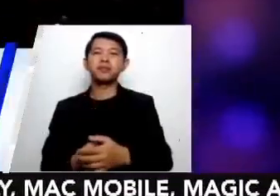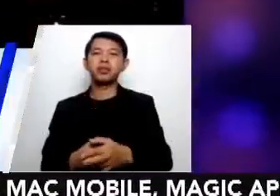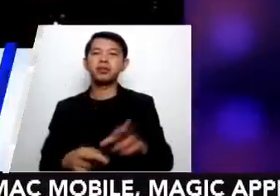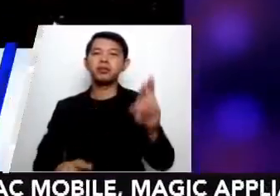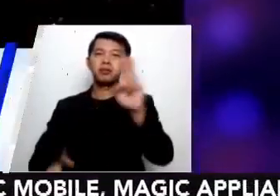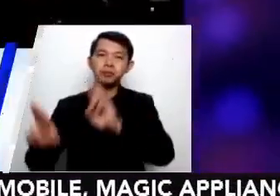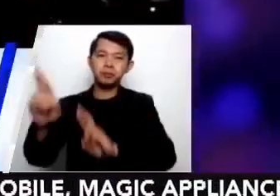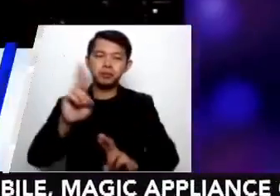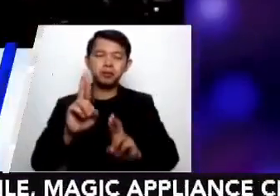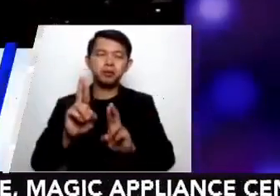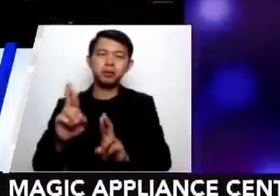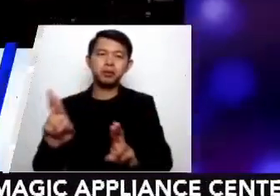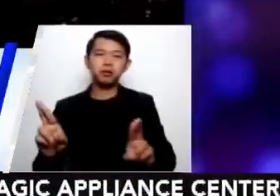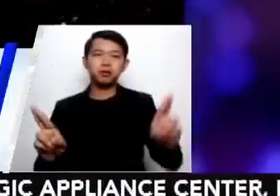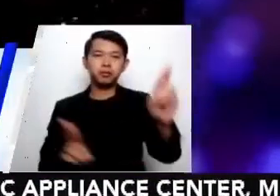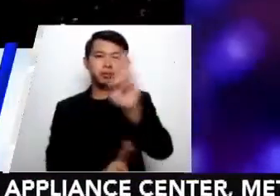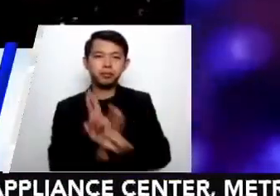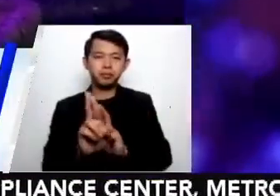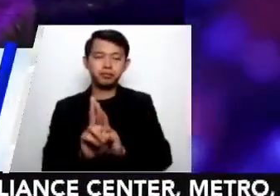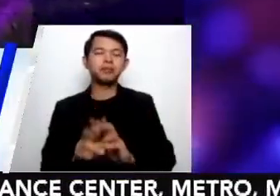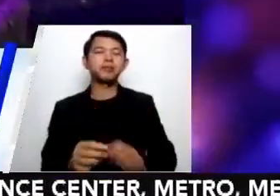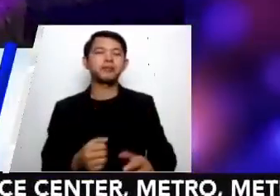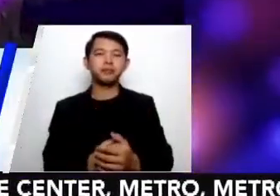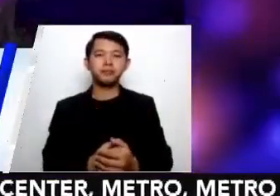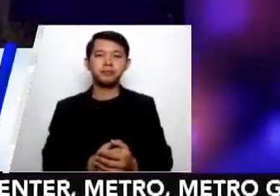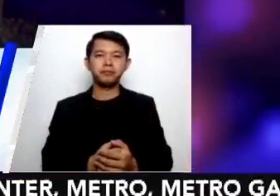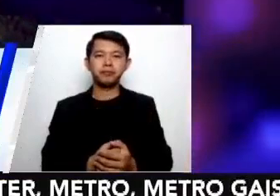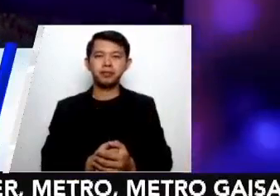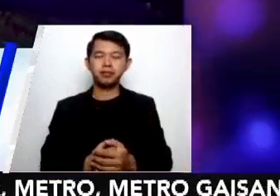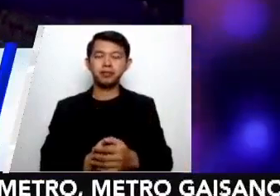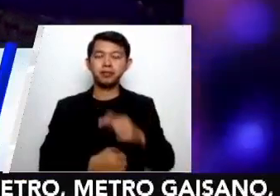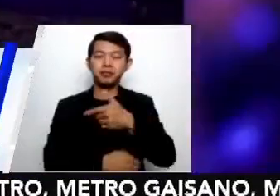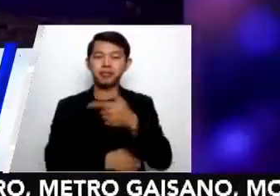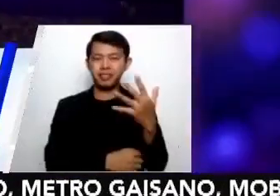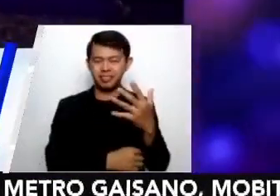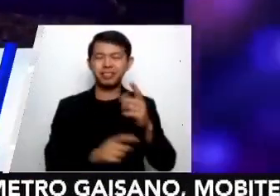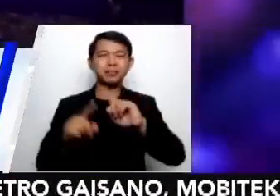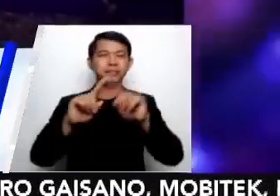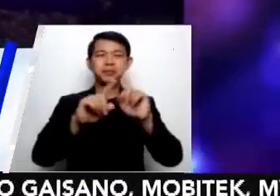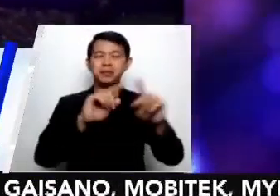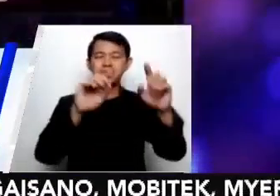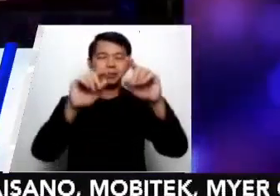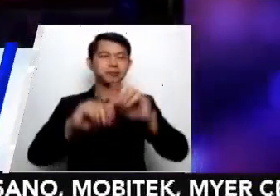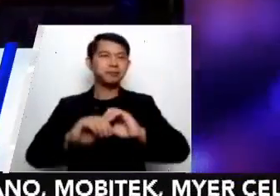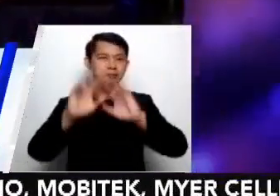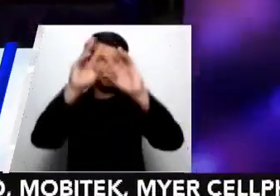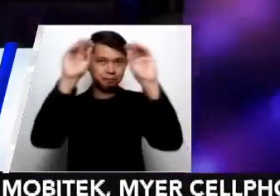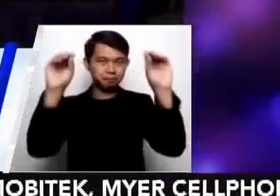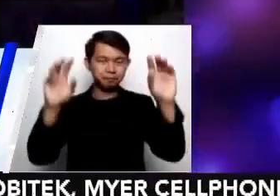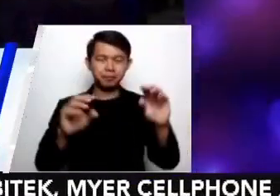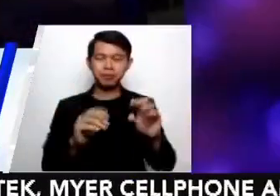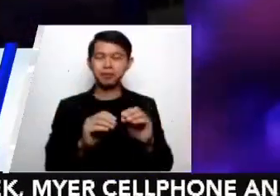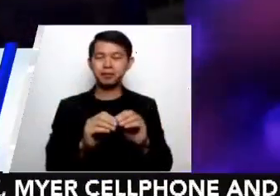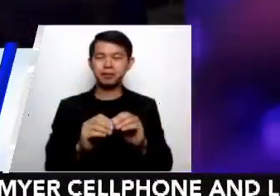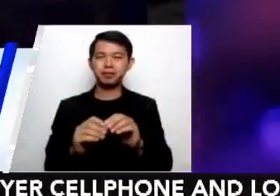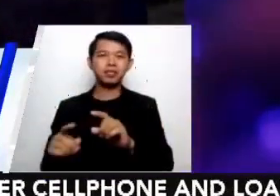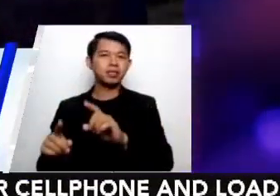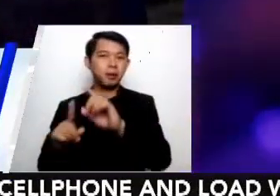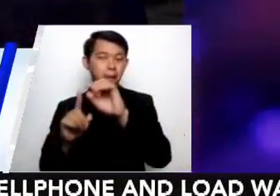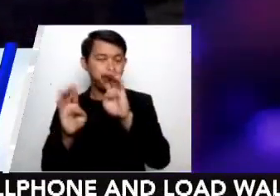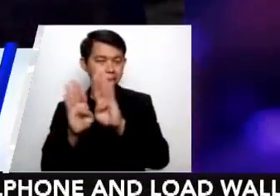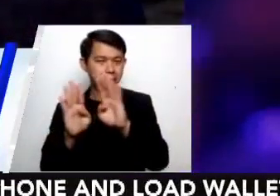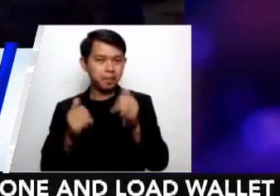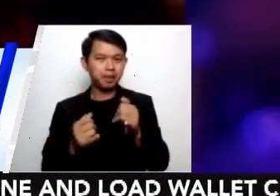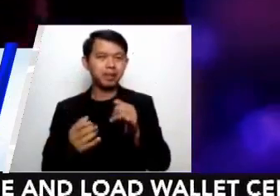General Santos dahil sa mga pamaskong dekorasyon. Ang mga parol gawa ng iba't ibang barangay sa lungsod. Dinagsari ng food strip sa